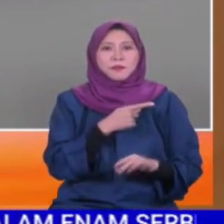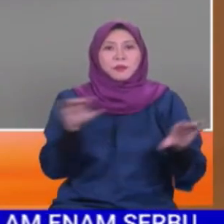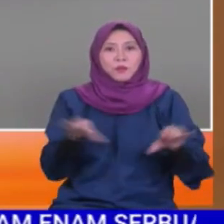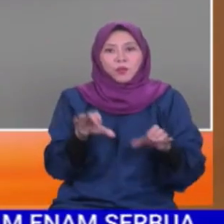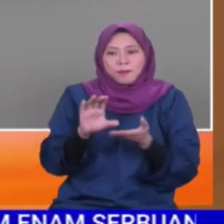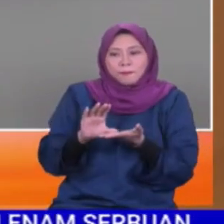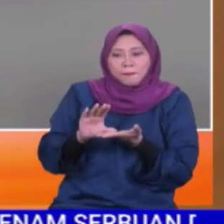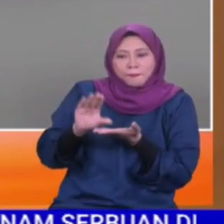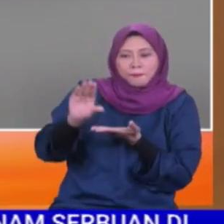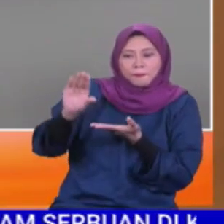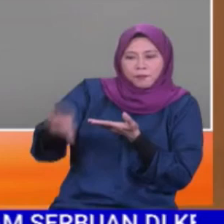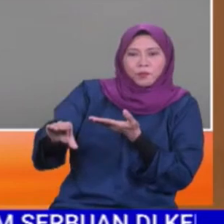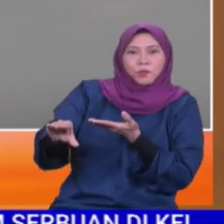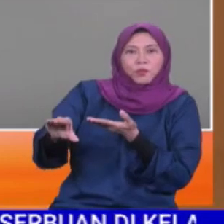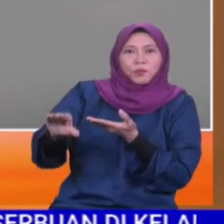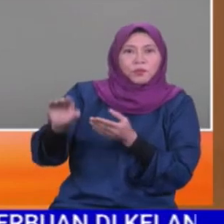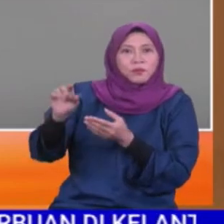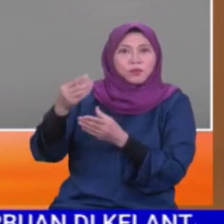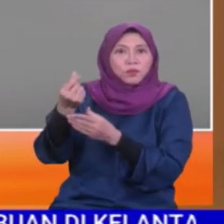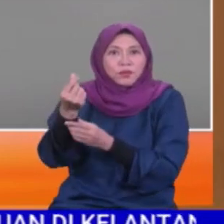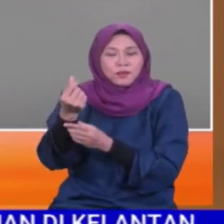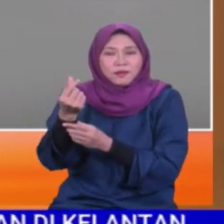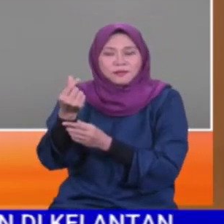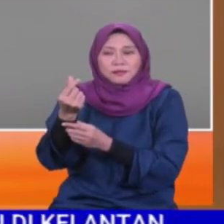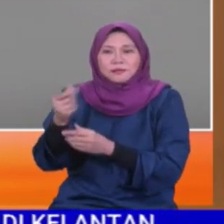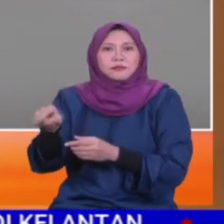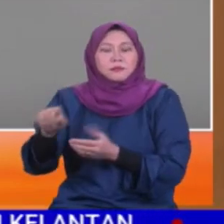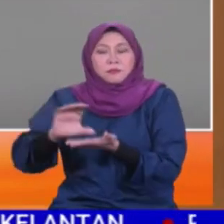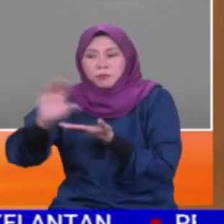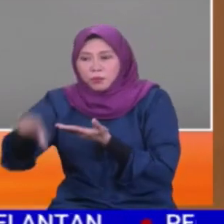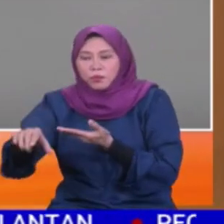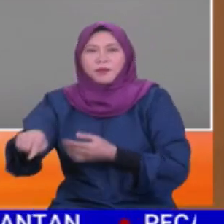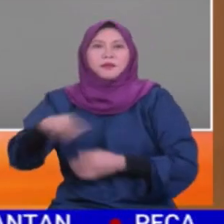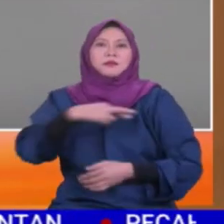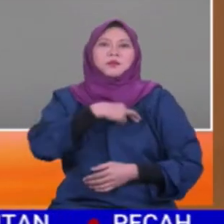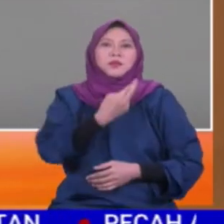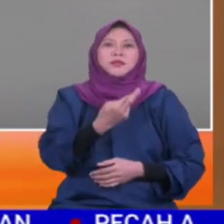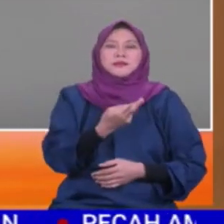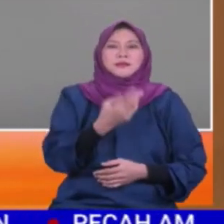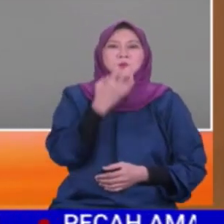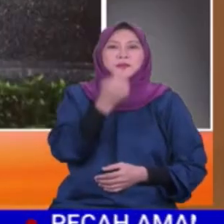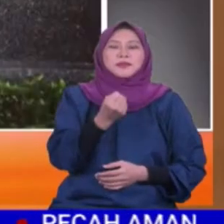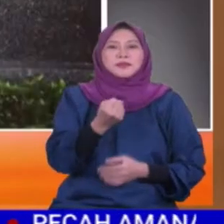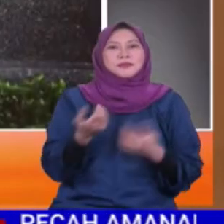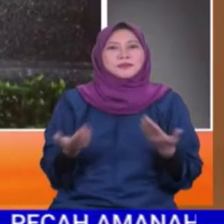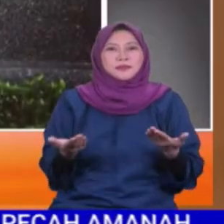pelaburan yang menyebabkan kita mengalami kerugian. Jadi ini saya fikir sudah